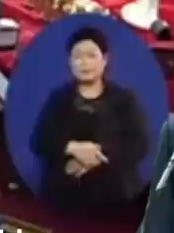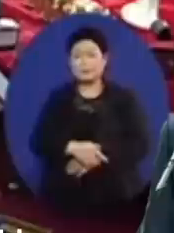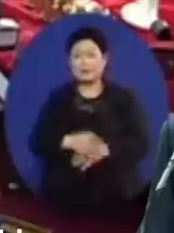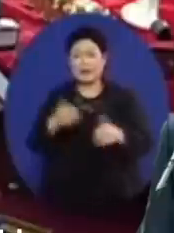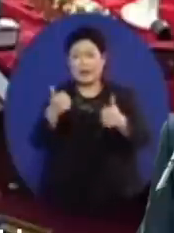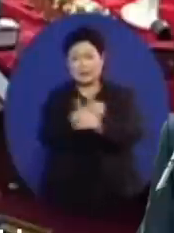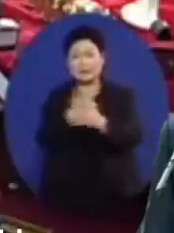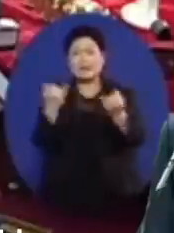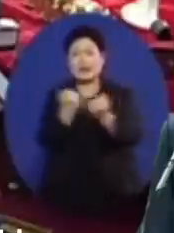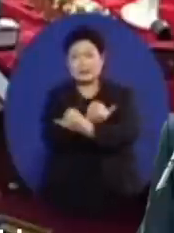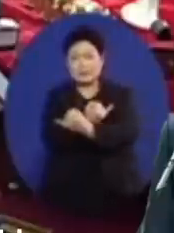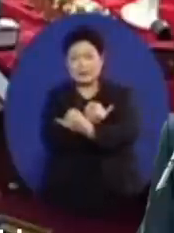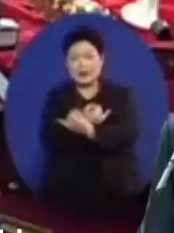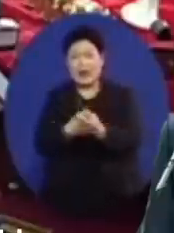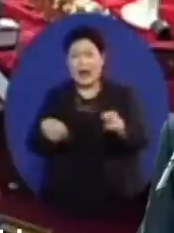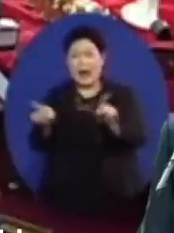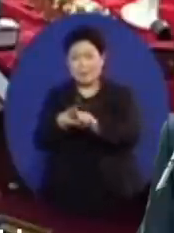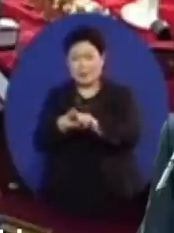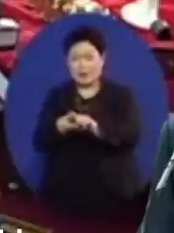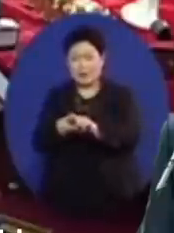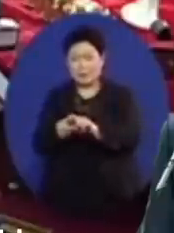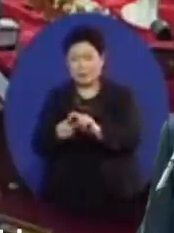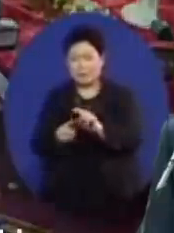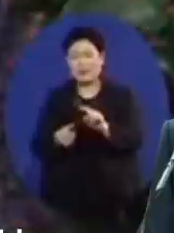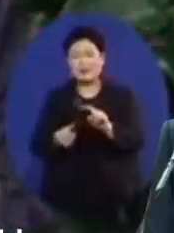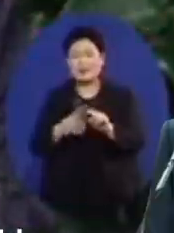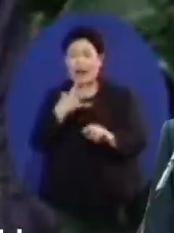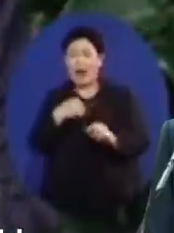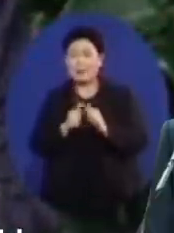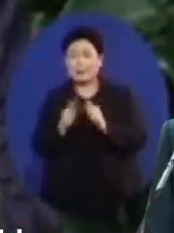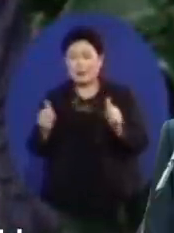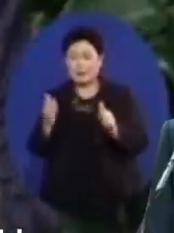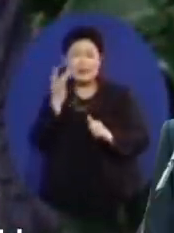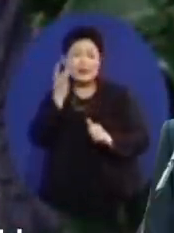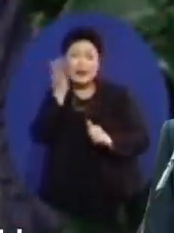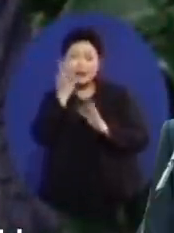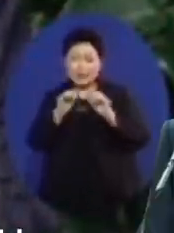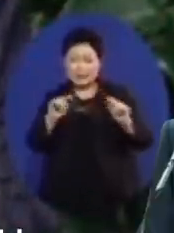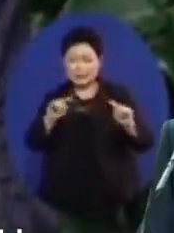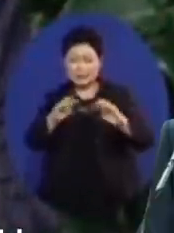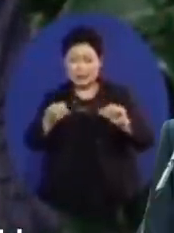아저씨와 아주머니에게 딱 달라붙었습니다. 그러므로 아브라함이 가나안 땅을 떠날 때